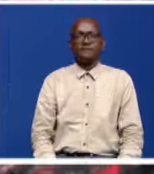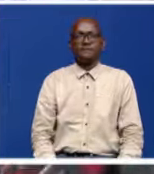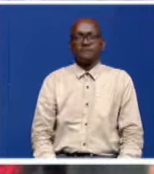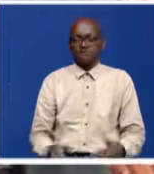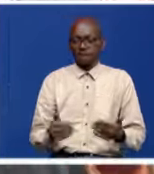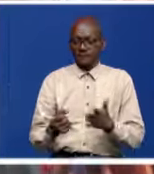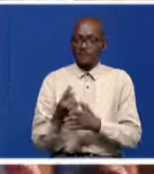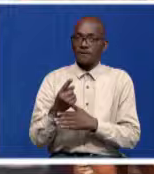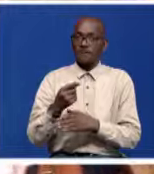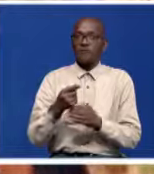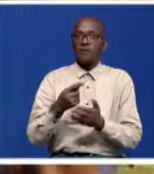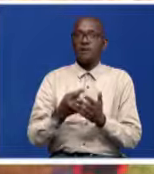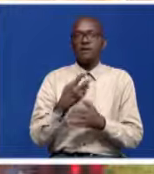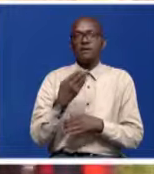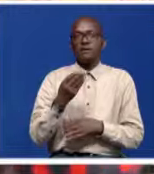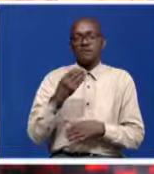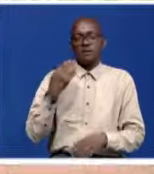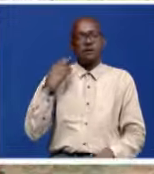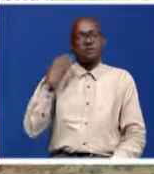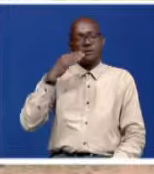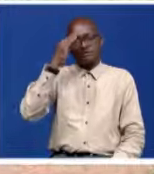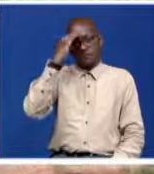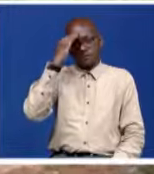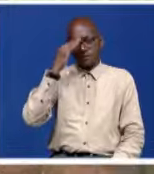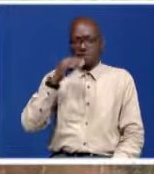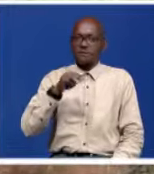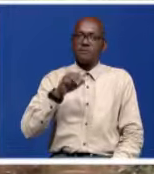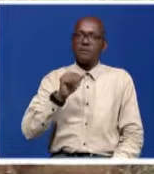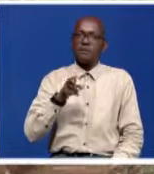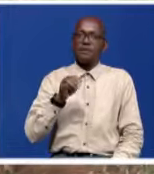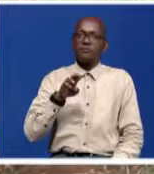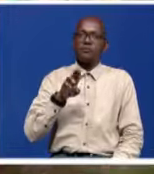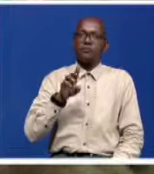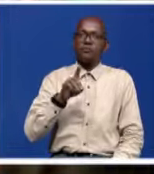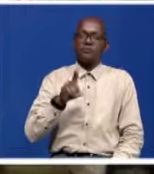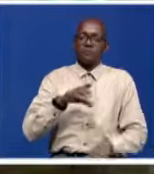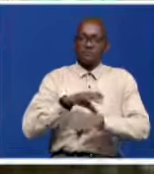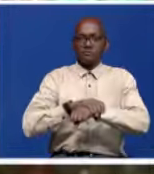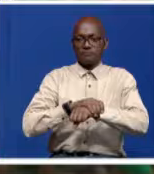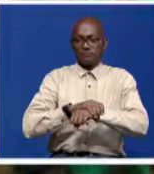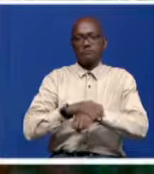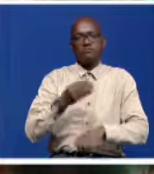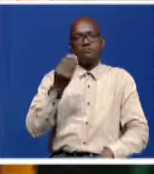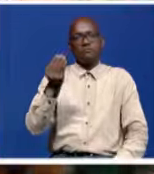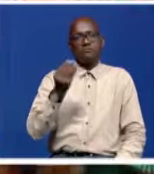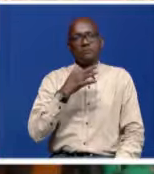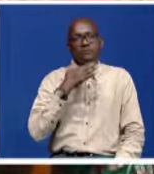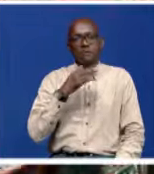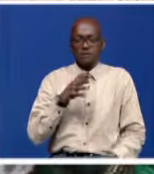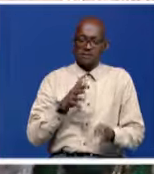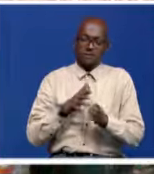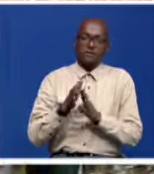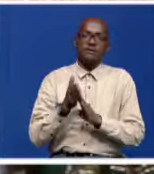H kamanda wapolisi mko wa nombe kam mizi wapolisi mam banga amem wam mumipja na KU